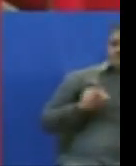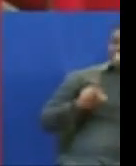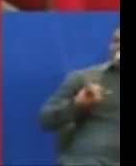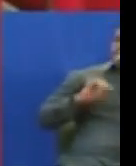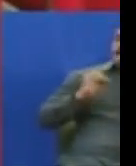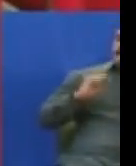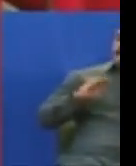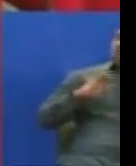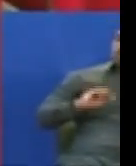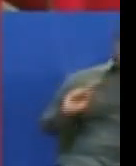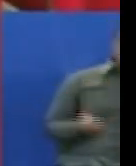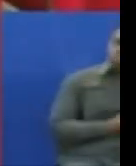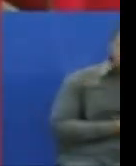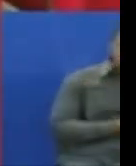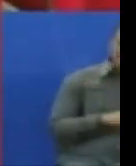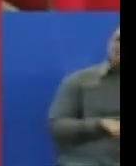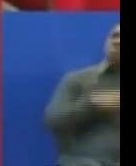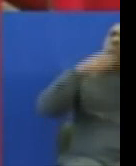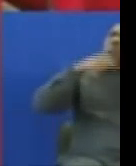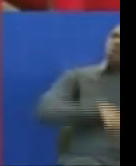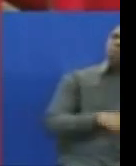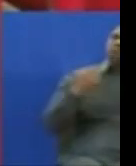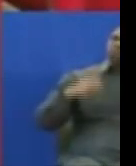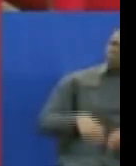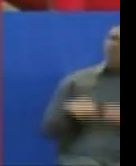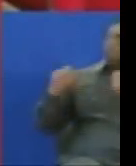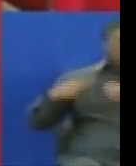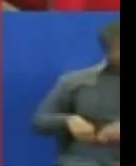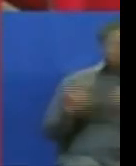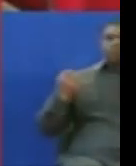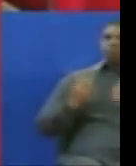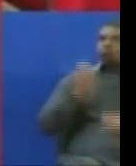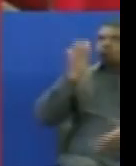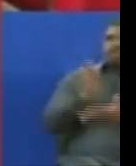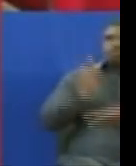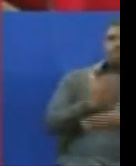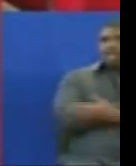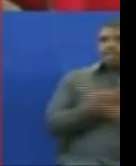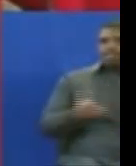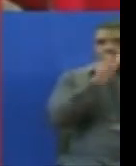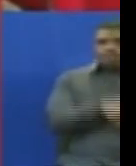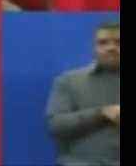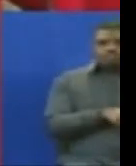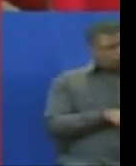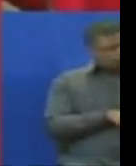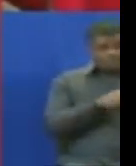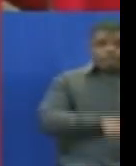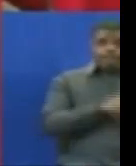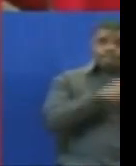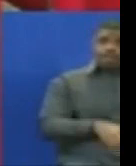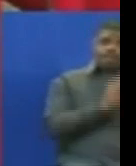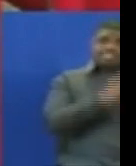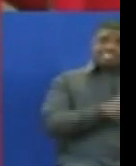kwenda Kintanula. Barabara ni mbovu, ni mbovu, ni mbovu kweli kweli. Hakuna watu wa TANROADS Singida kama wanamsimama mpaka